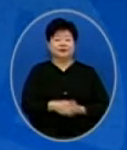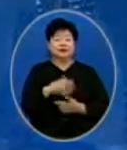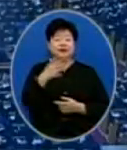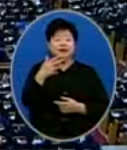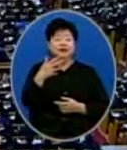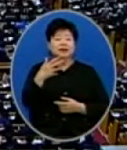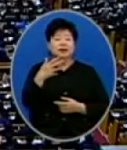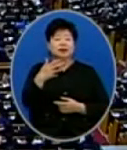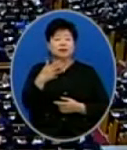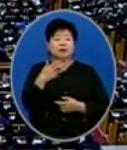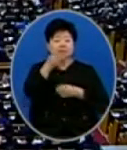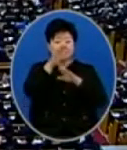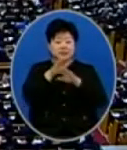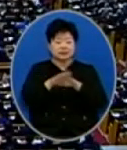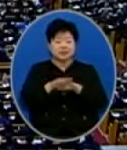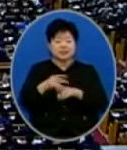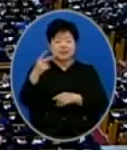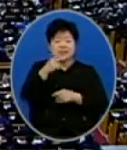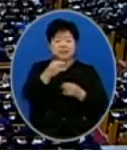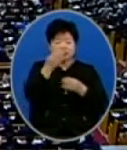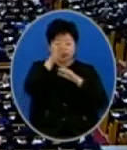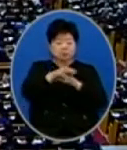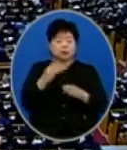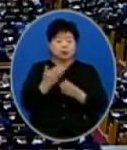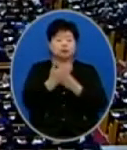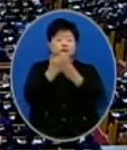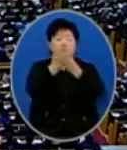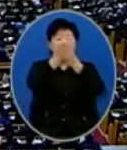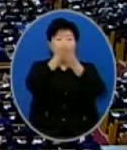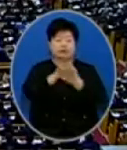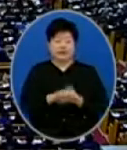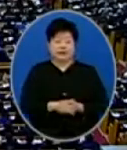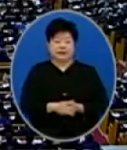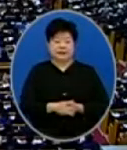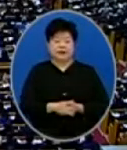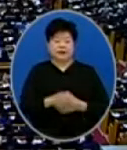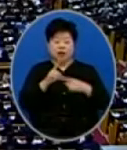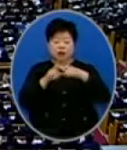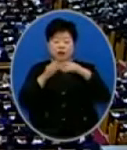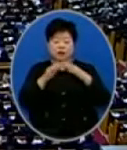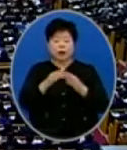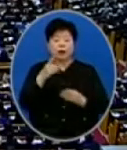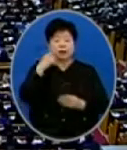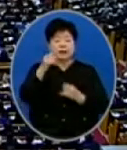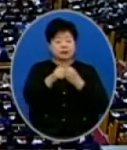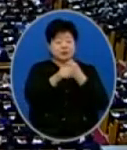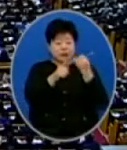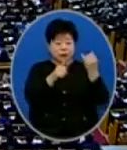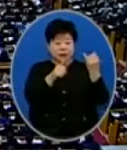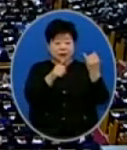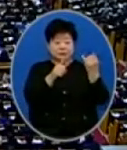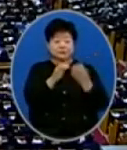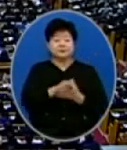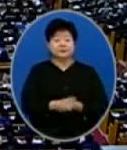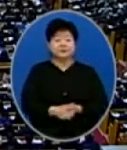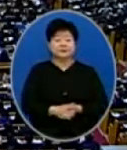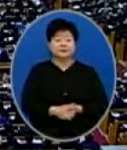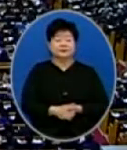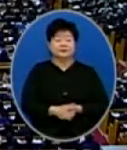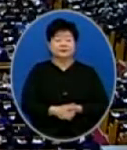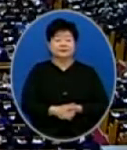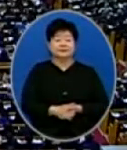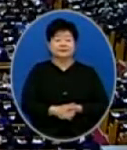8명에서 시작할 2,000명의 성도로 부흥한 탐슨 스테이션 교회 목사님의 아내시고